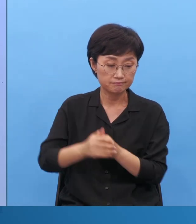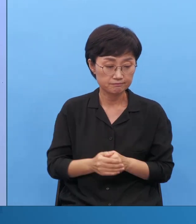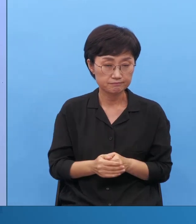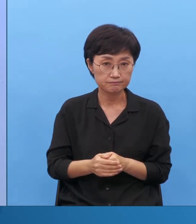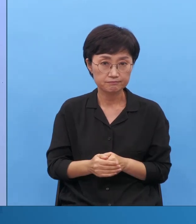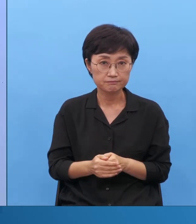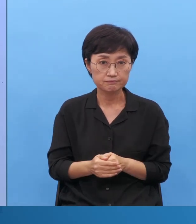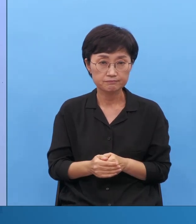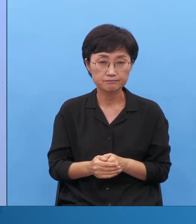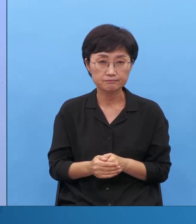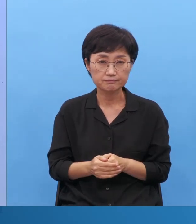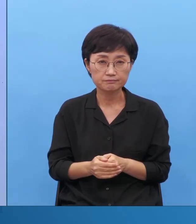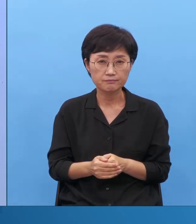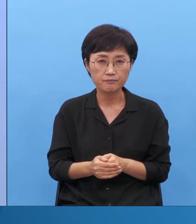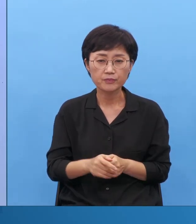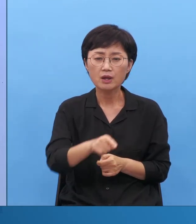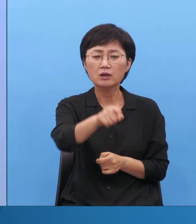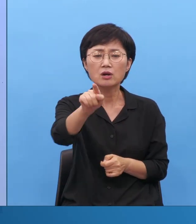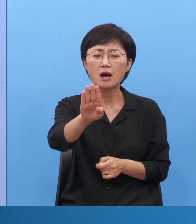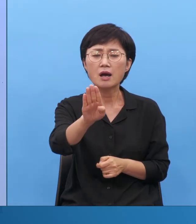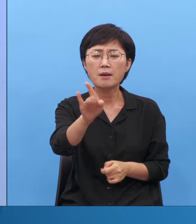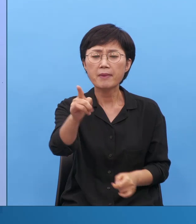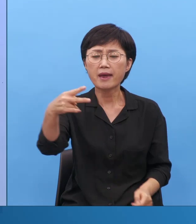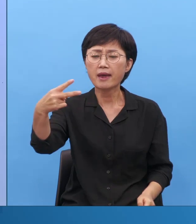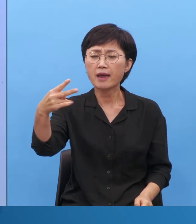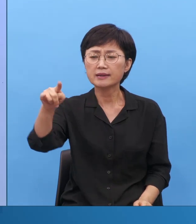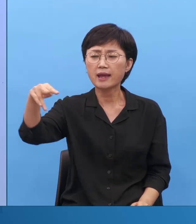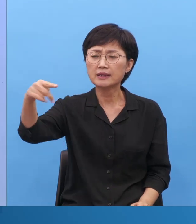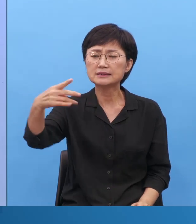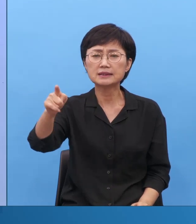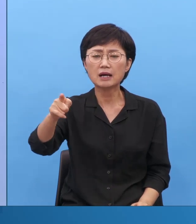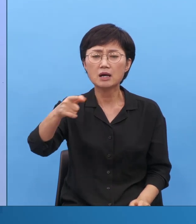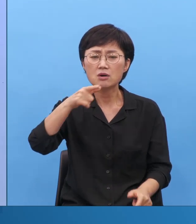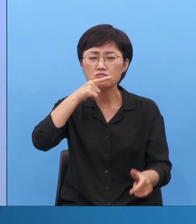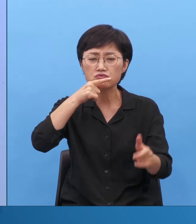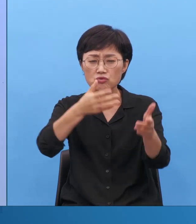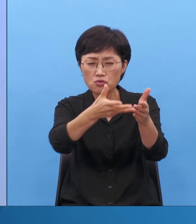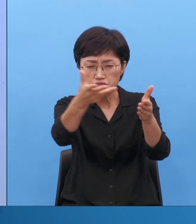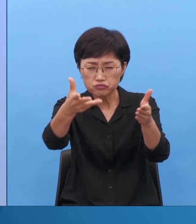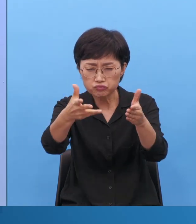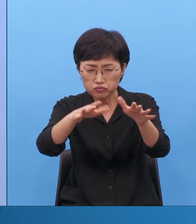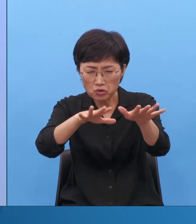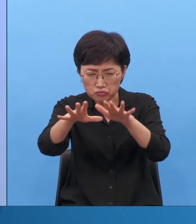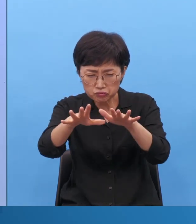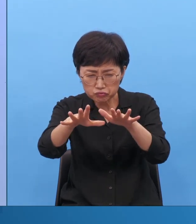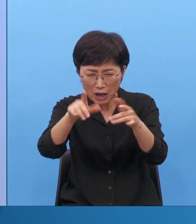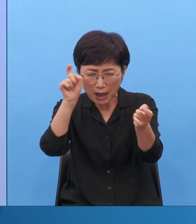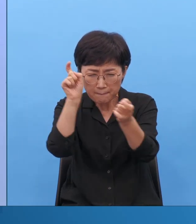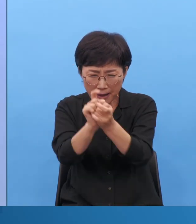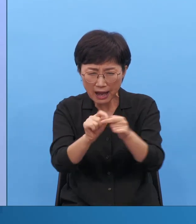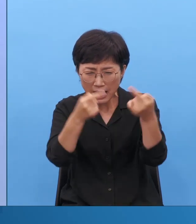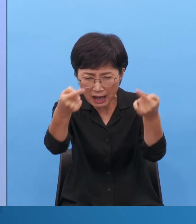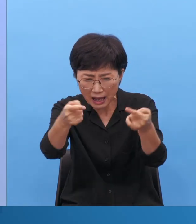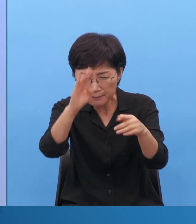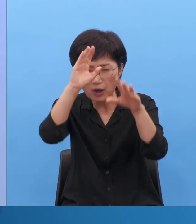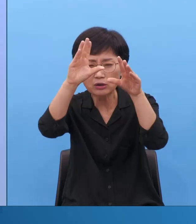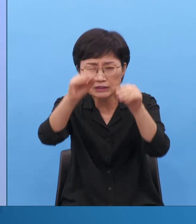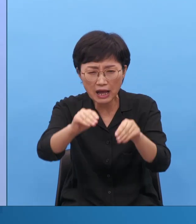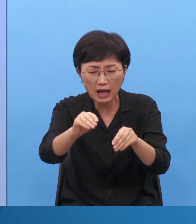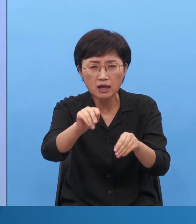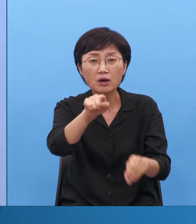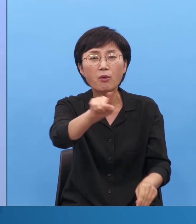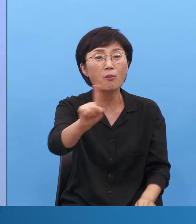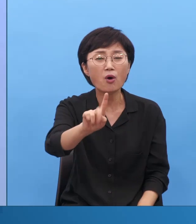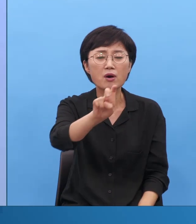너 산다 하는 거 미신을 완전히 깨뜨려버렸어요. And so Jesus, the man replied, "If I go into the pool, then I could get better." But that's all mysticism.